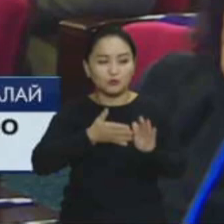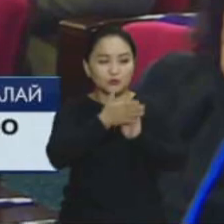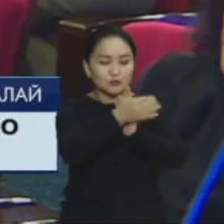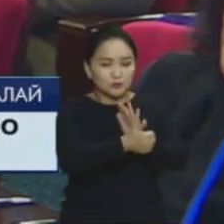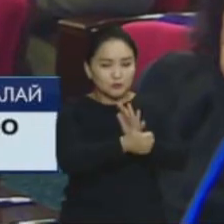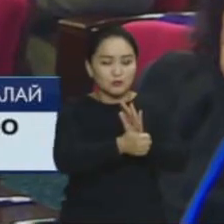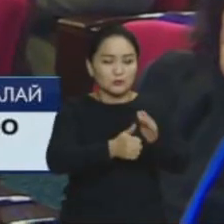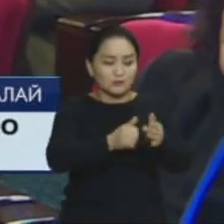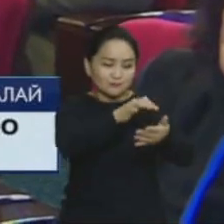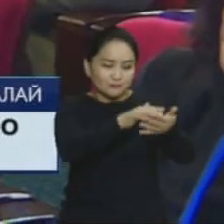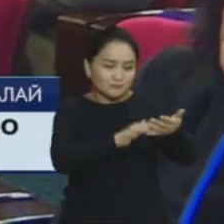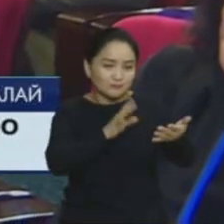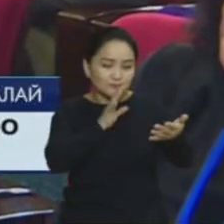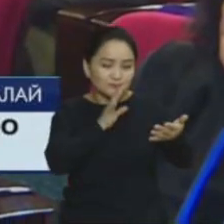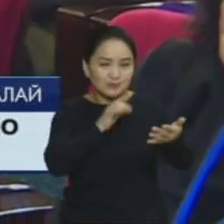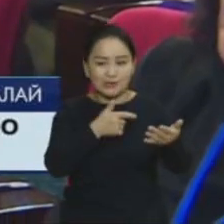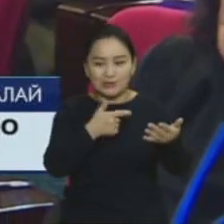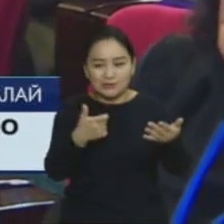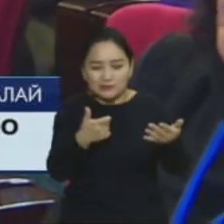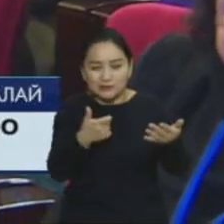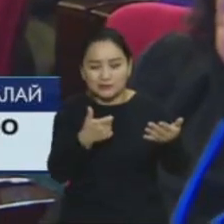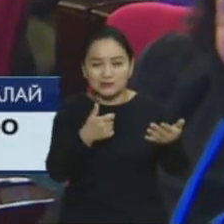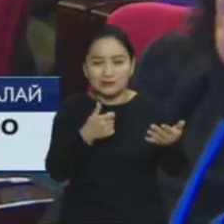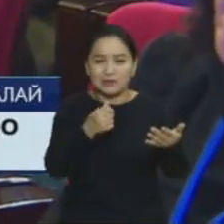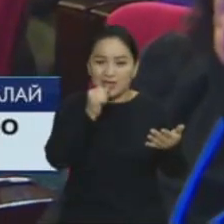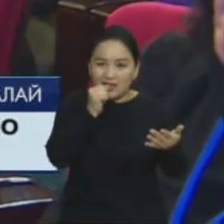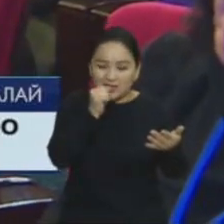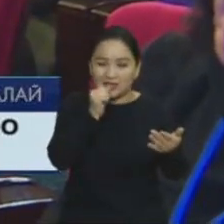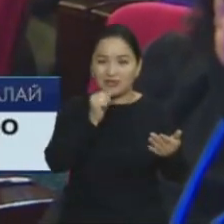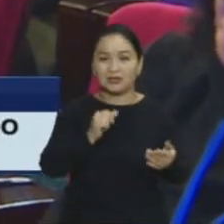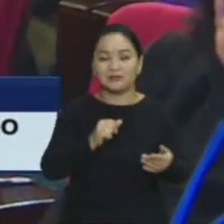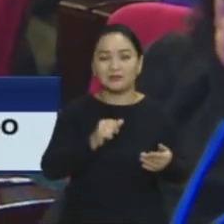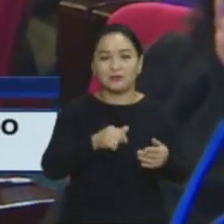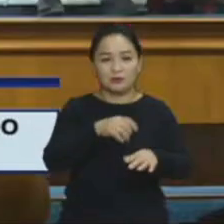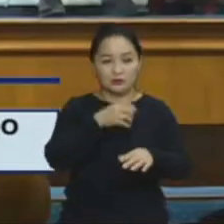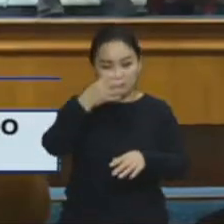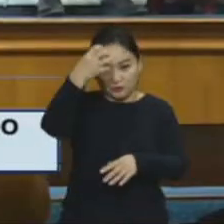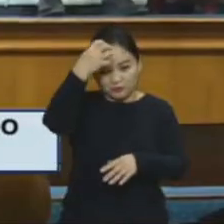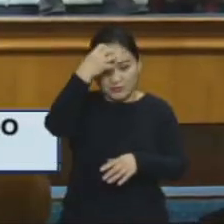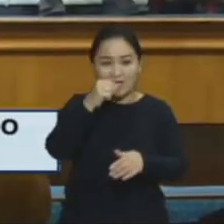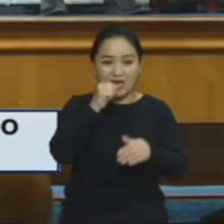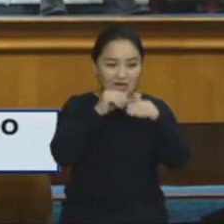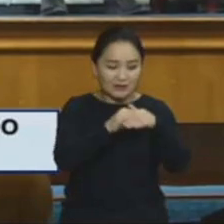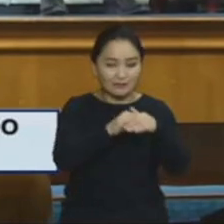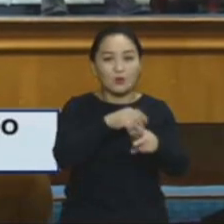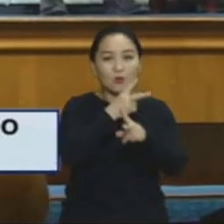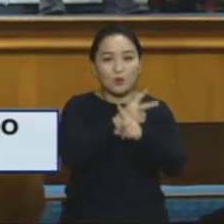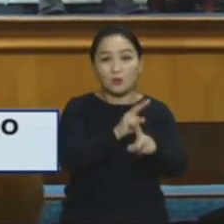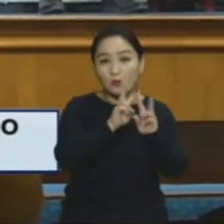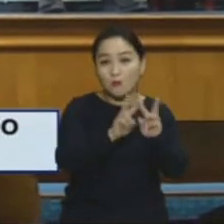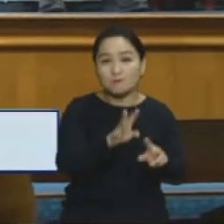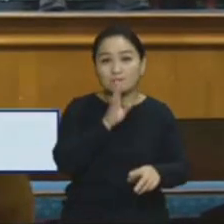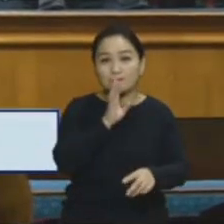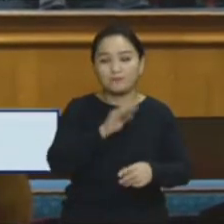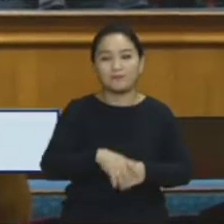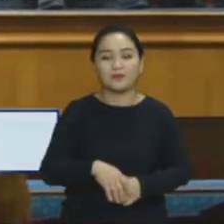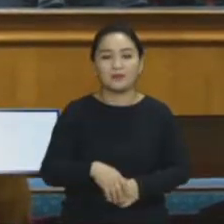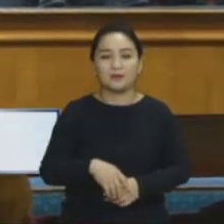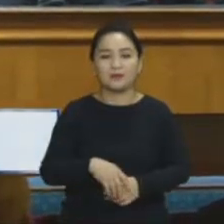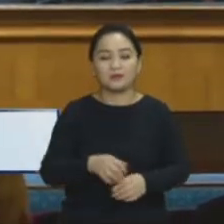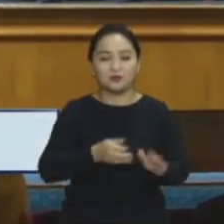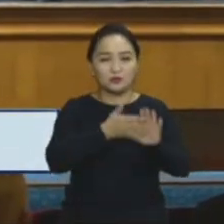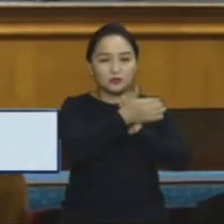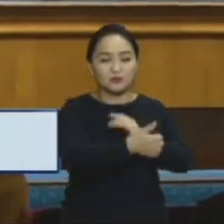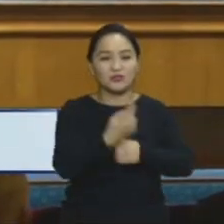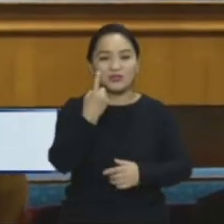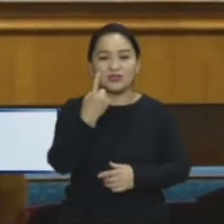хасаж шинэ хөрөнгө оруулалтуудыг зогсоож төрийн имлэгтэй хуулийг үргэлжлүүлэхэд төлөвсөн. Зэнгснэр ирэх оны төсвөөс 1.84 хэмнэлсэн гэж